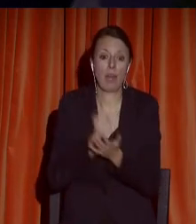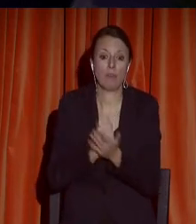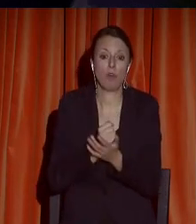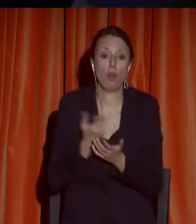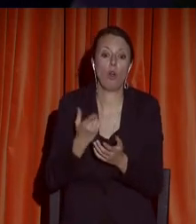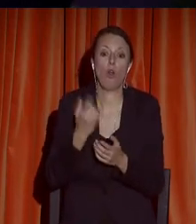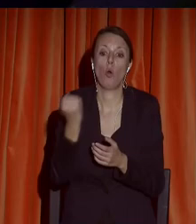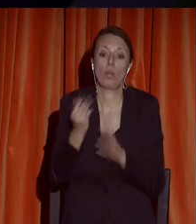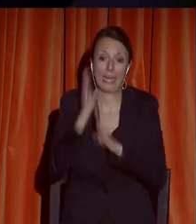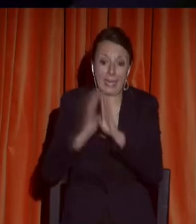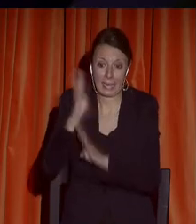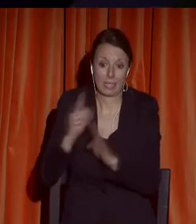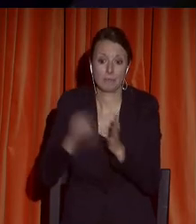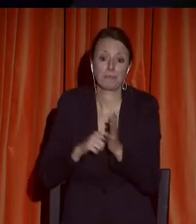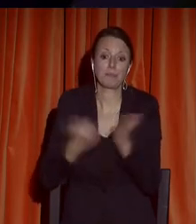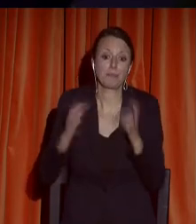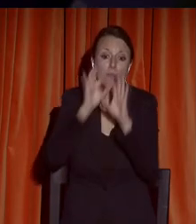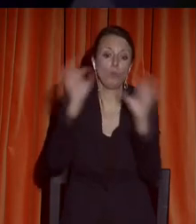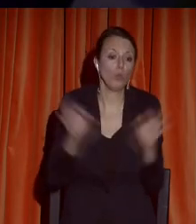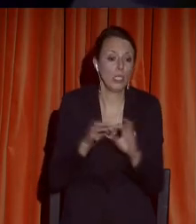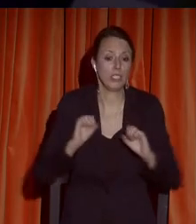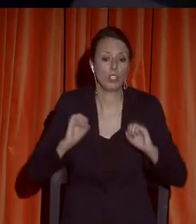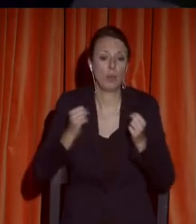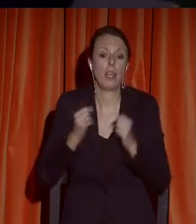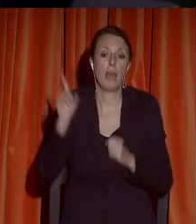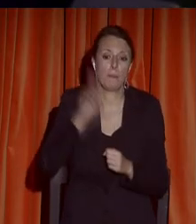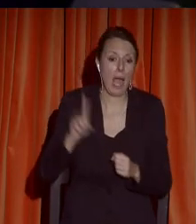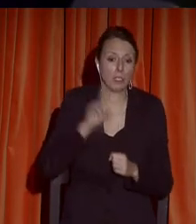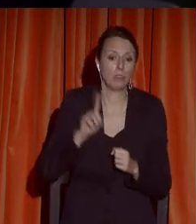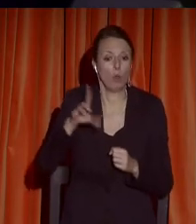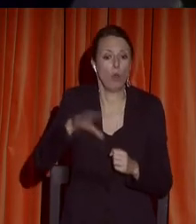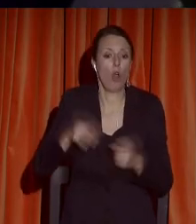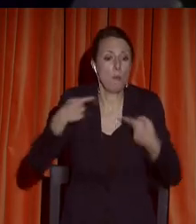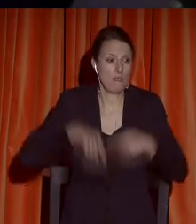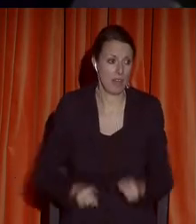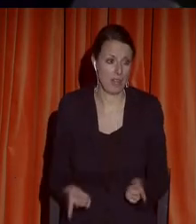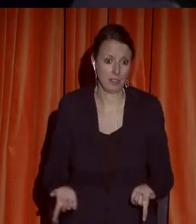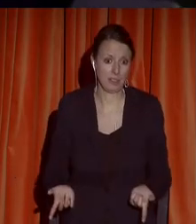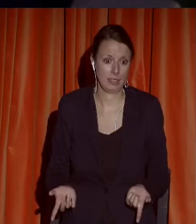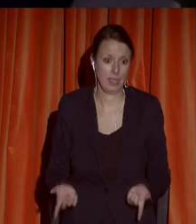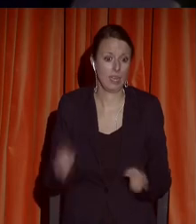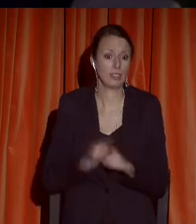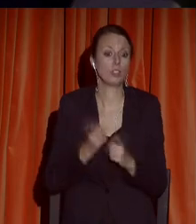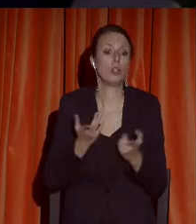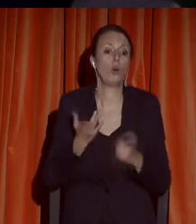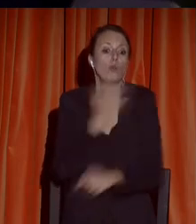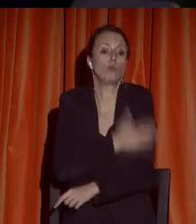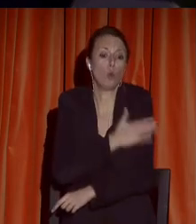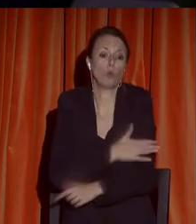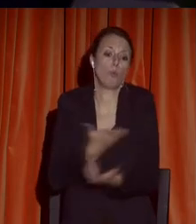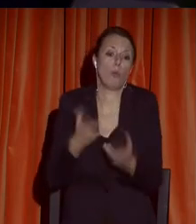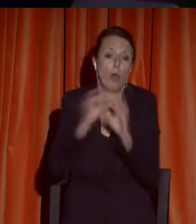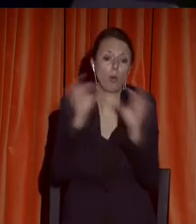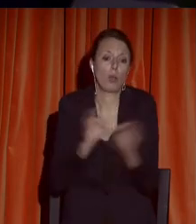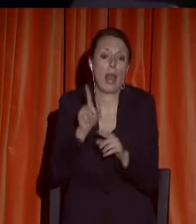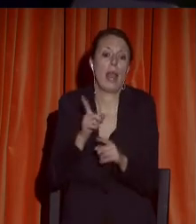taka konstrukcja, w której mówimy o państwie obywatelskim, o tej służbie również, ale państwie